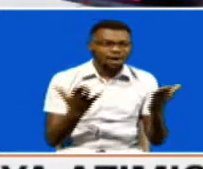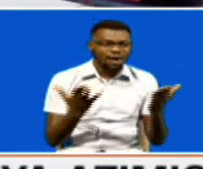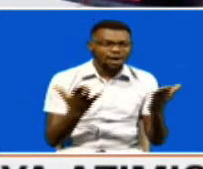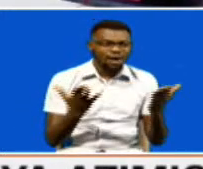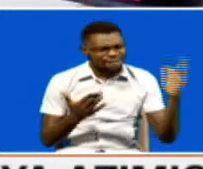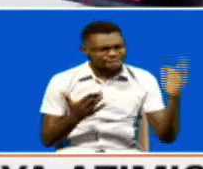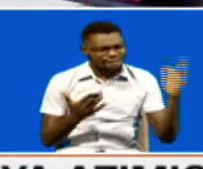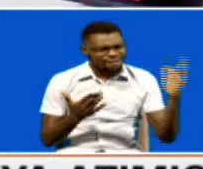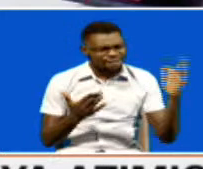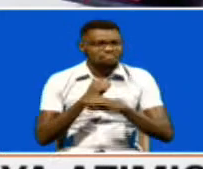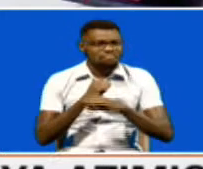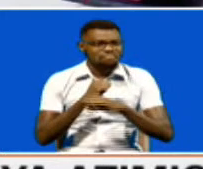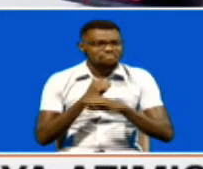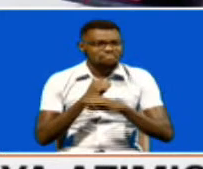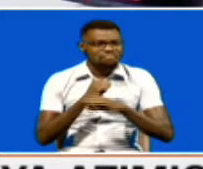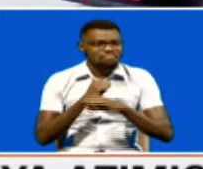njoni